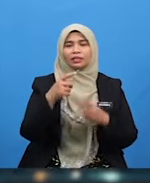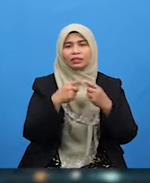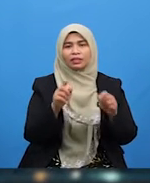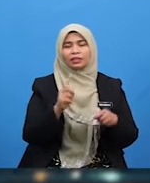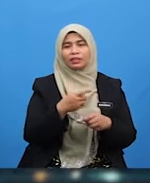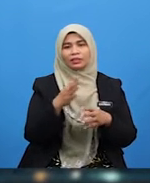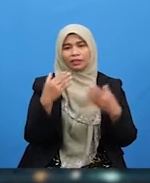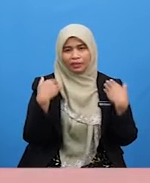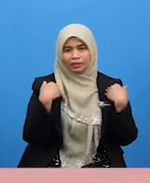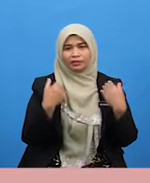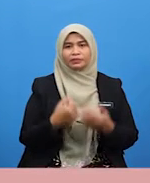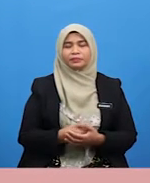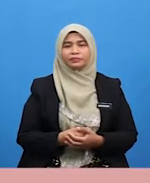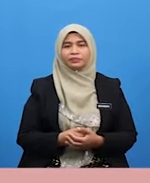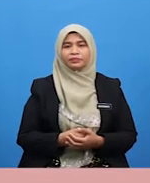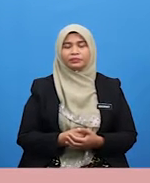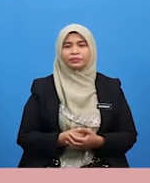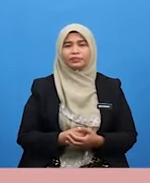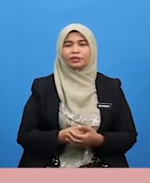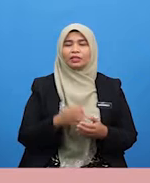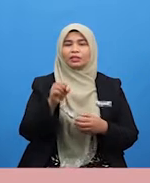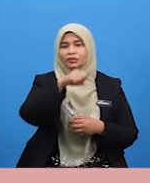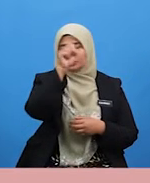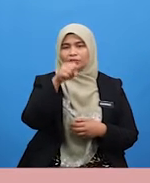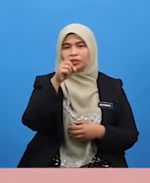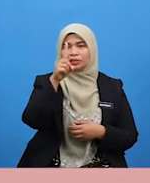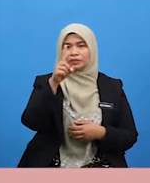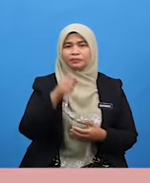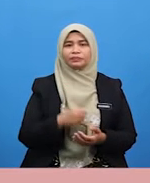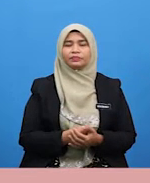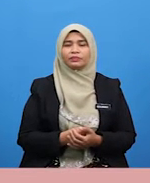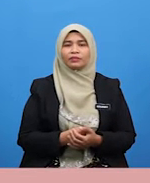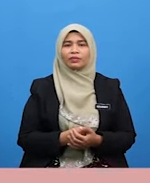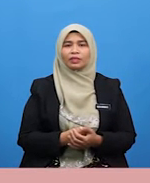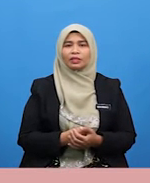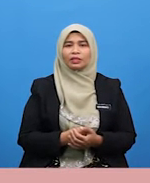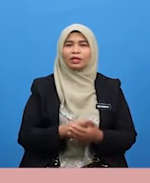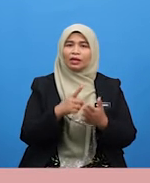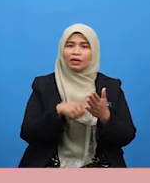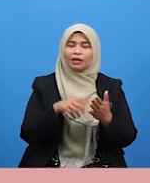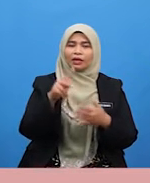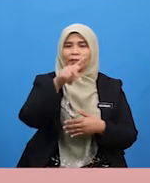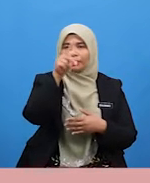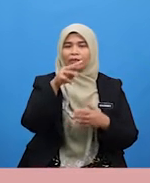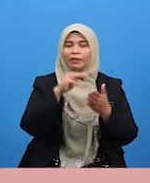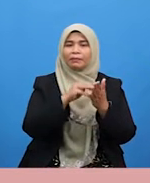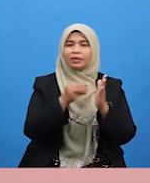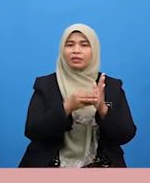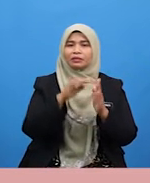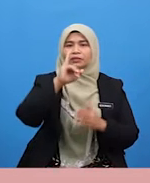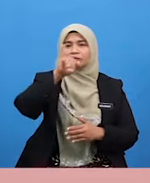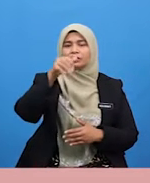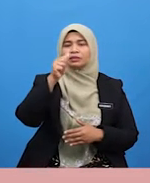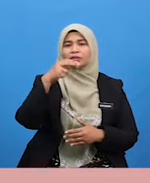telah kita perolehi ini. Soalan pertama, apakah maksud jahiliyah?